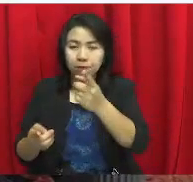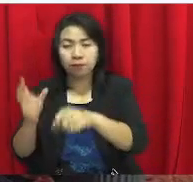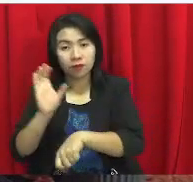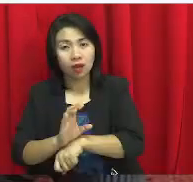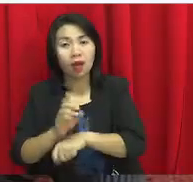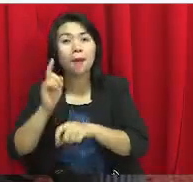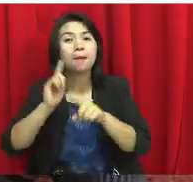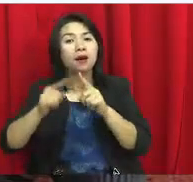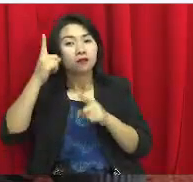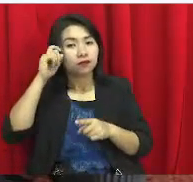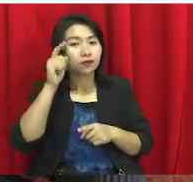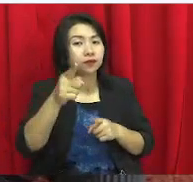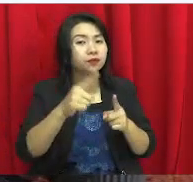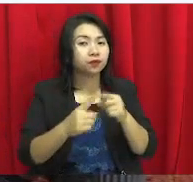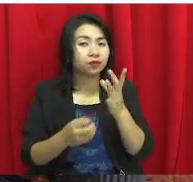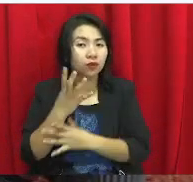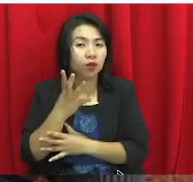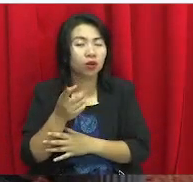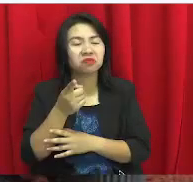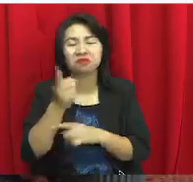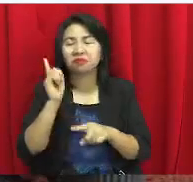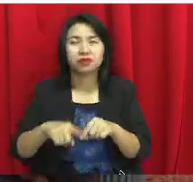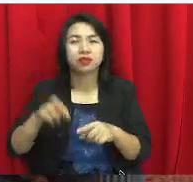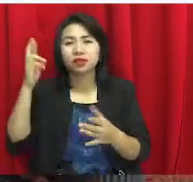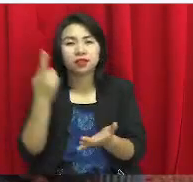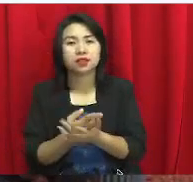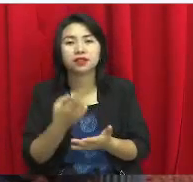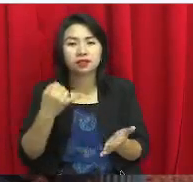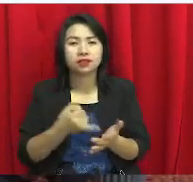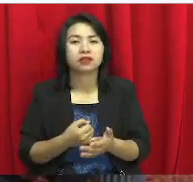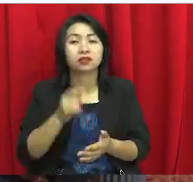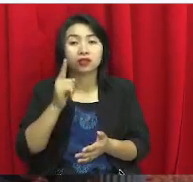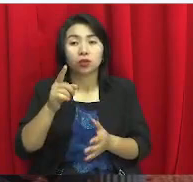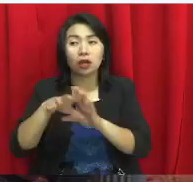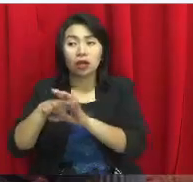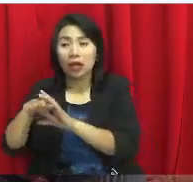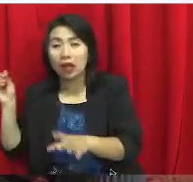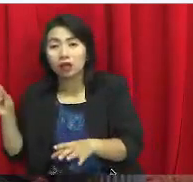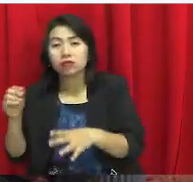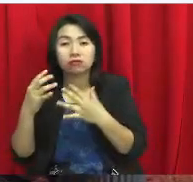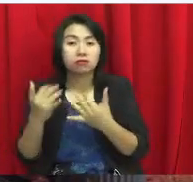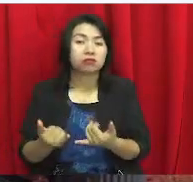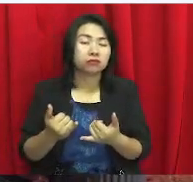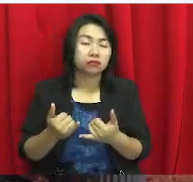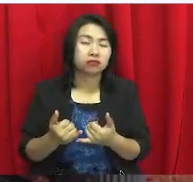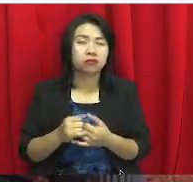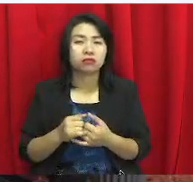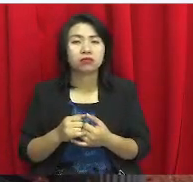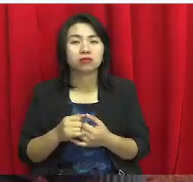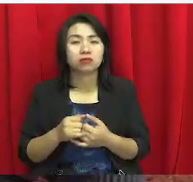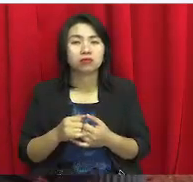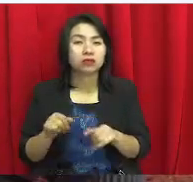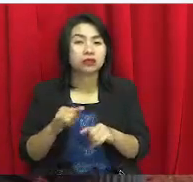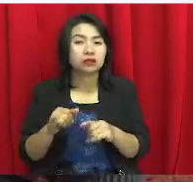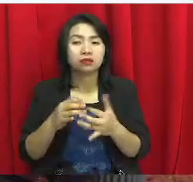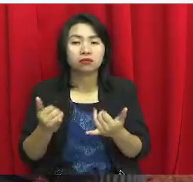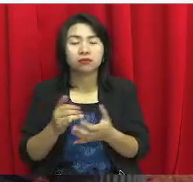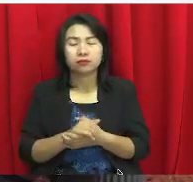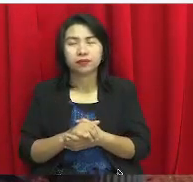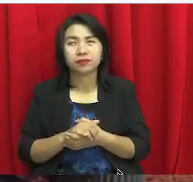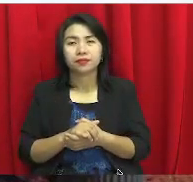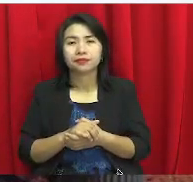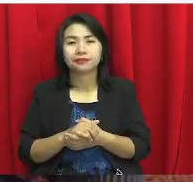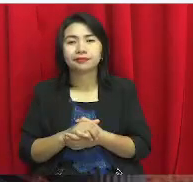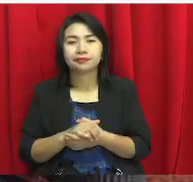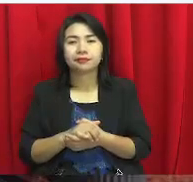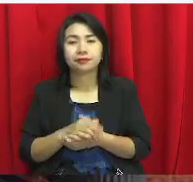lumago, hindi mo na naaabot. Lalabas ka, papasok ka ng simbahan na ganun ang ugali mo, lalabas ka ng simbahan na ganun pa rin ang